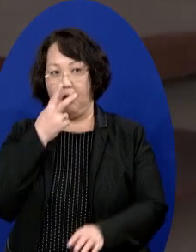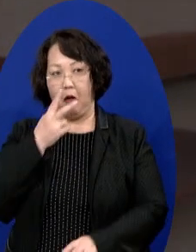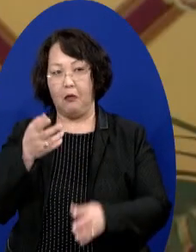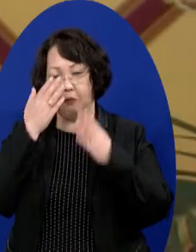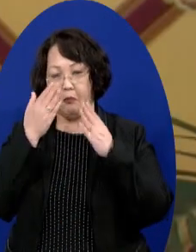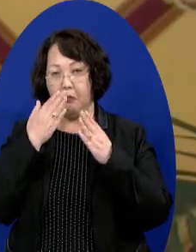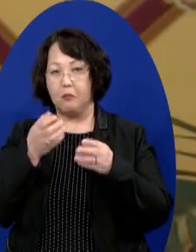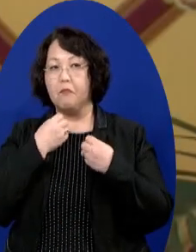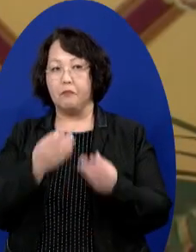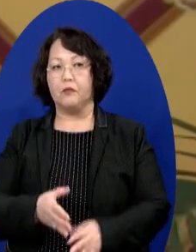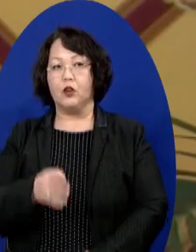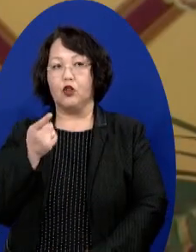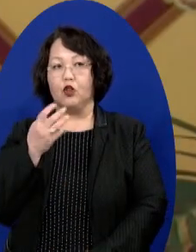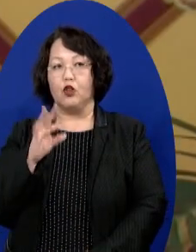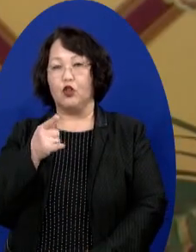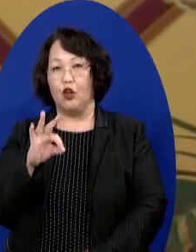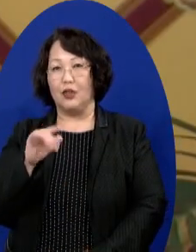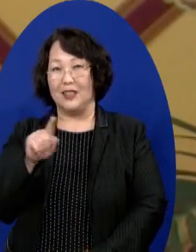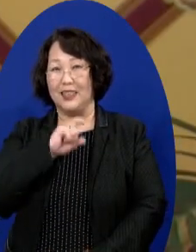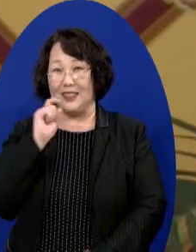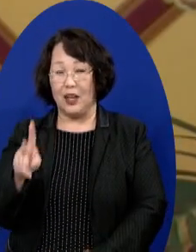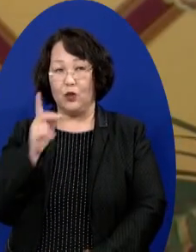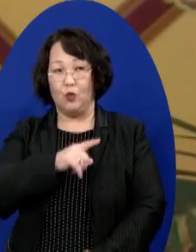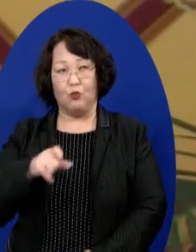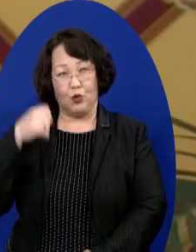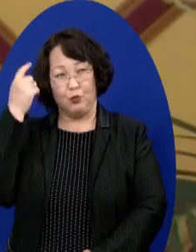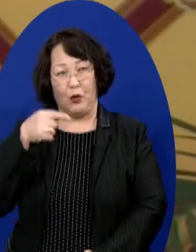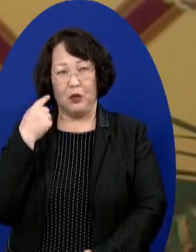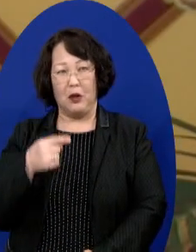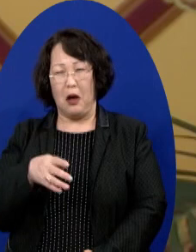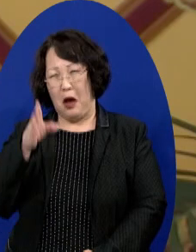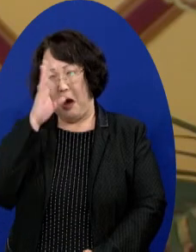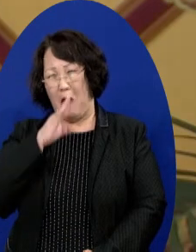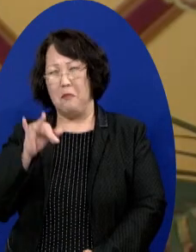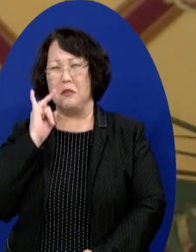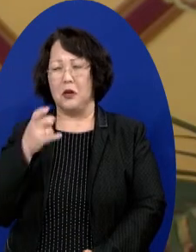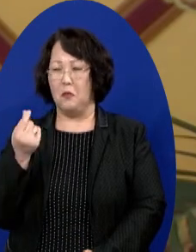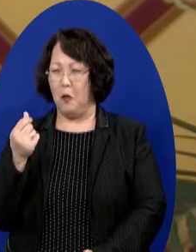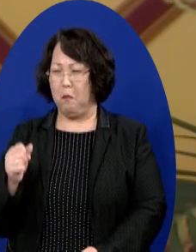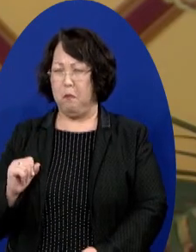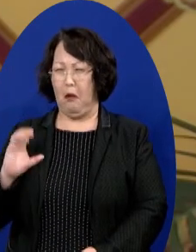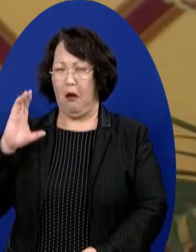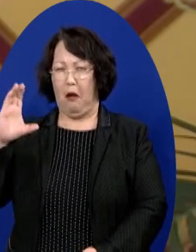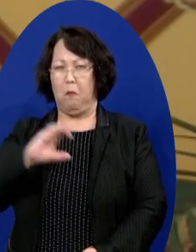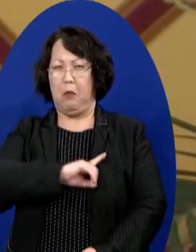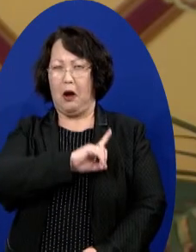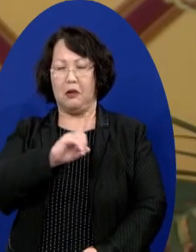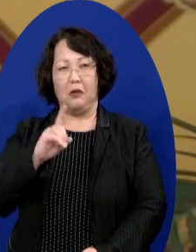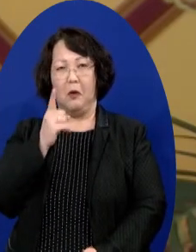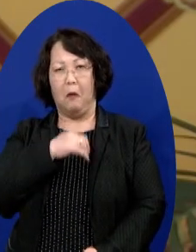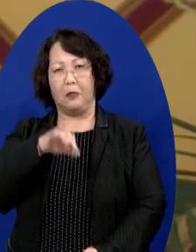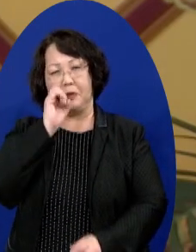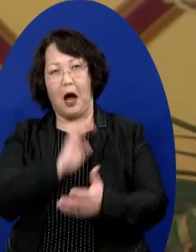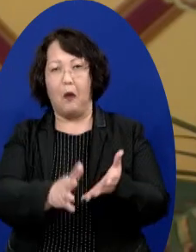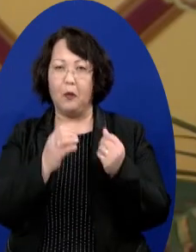талархал илэрхийл. Хөрөнгийн зах зээл дээр хөрөнгийн зах зээл гэж бодохоор хүмүүс боддог юм шиг маш их мөнгөөр орох хэрэгтэй энэ гэдэг. Тийм биш хүн өөрийнхөө алдаж болох мөнгөөр орсон ч